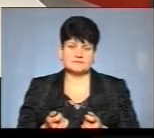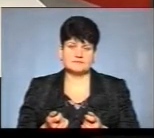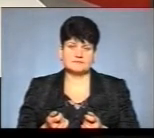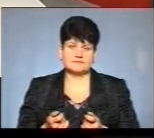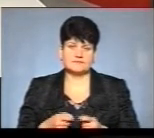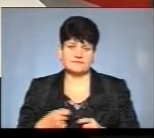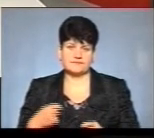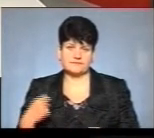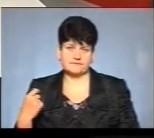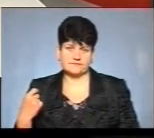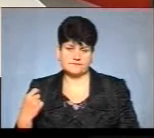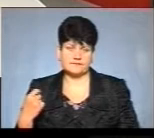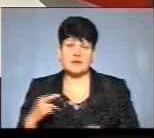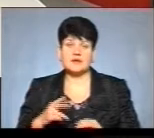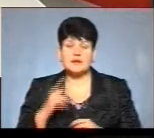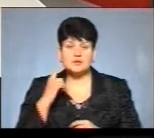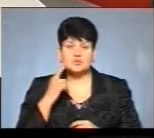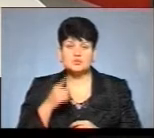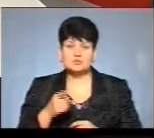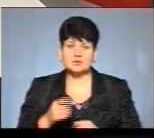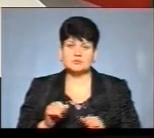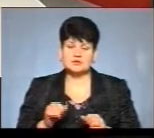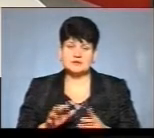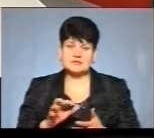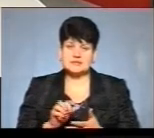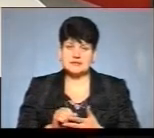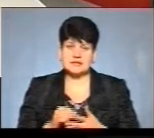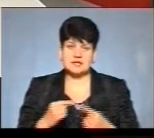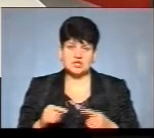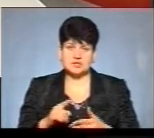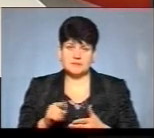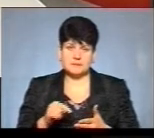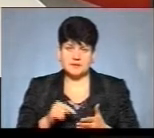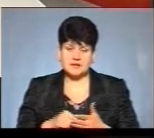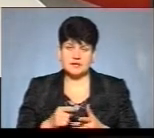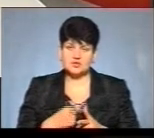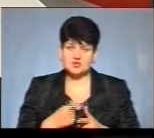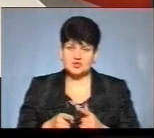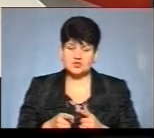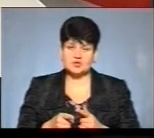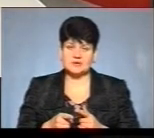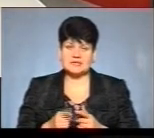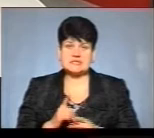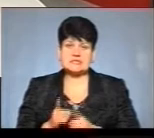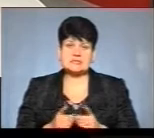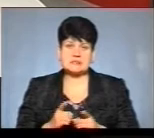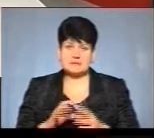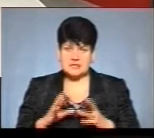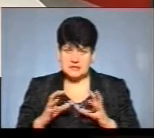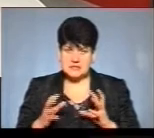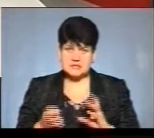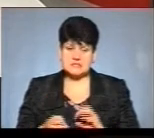пригальмувався. Так. Як думаєте, ймовірно, через заняття іншими питаннями чи через певні зміни загалом